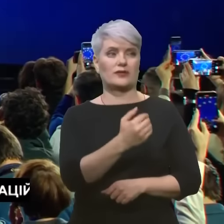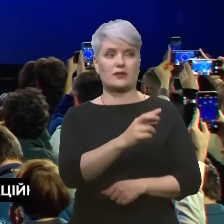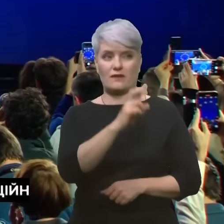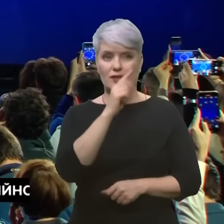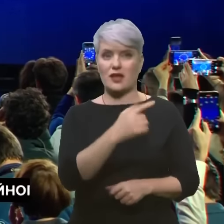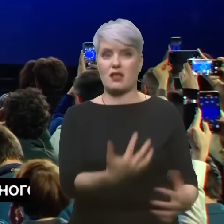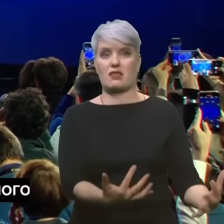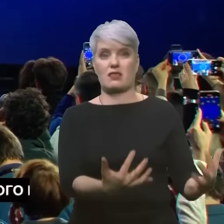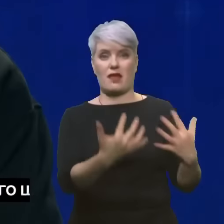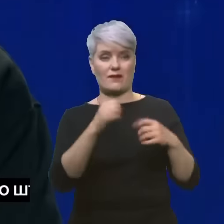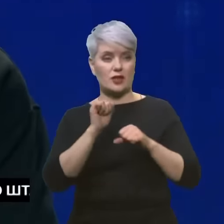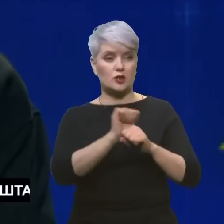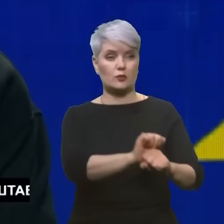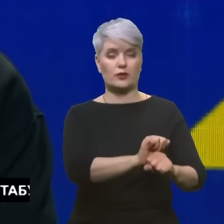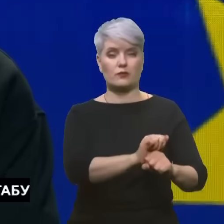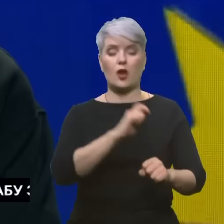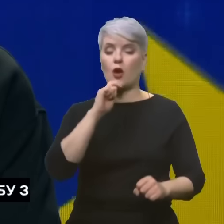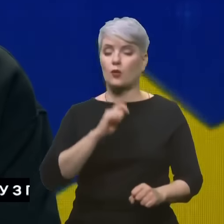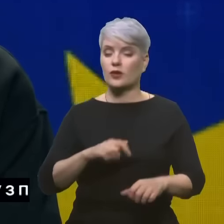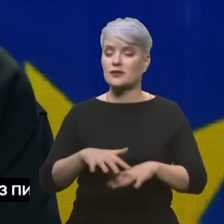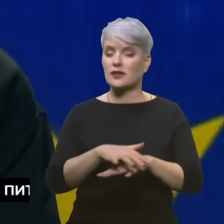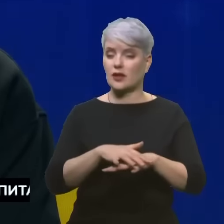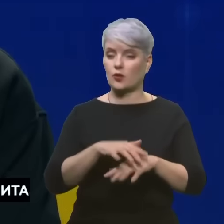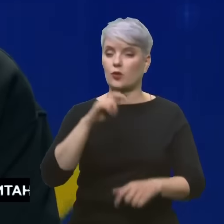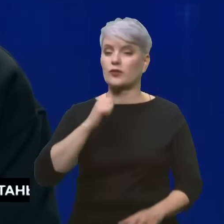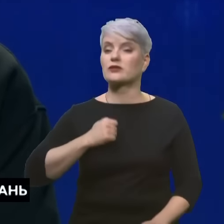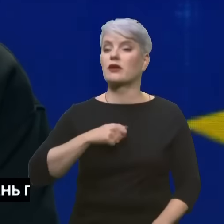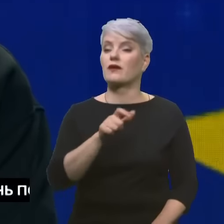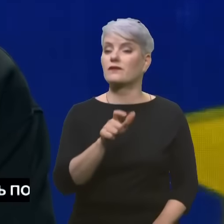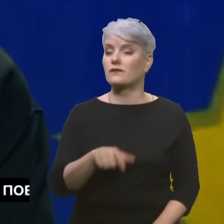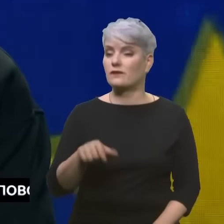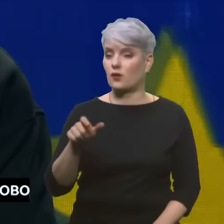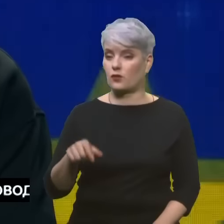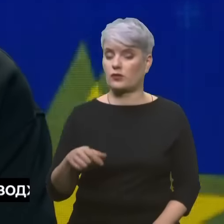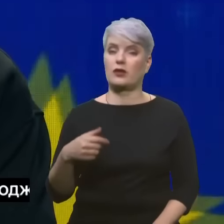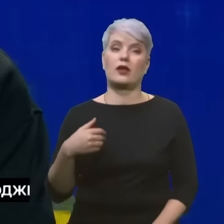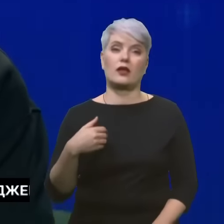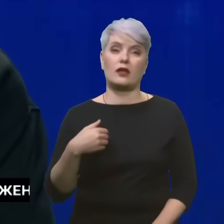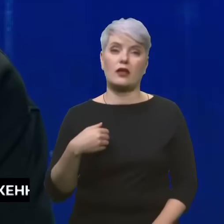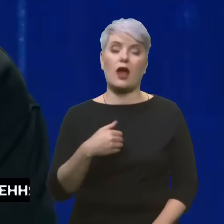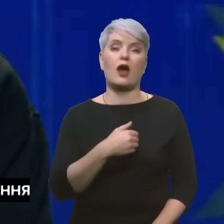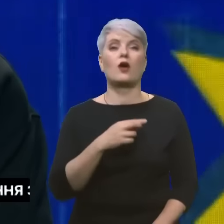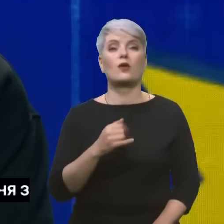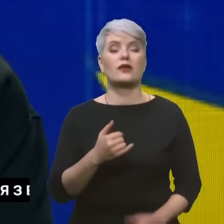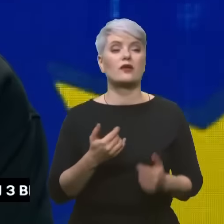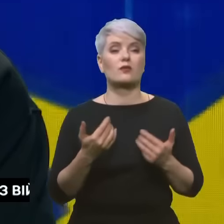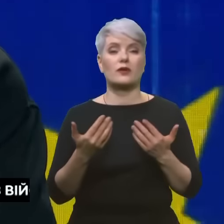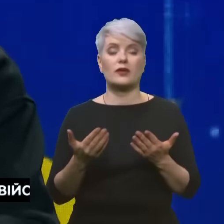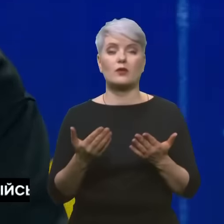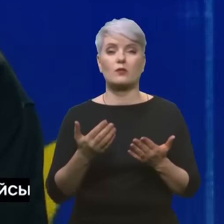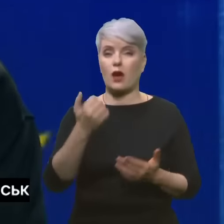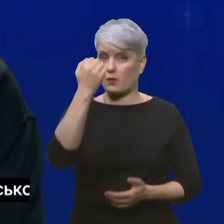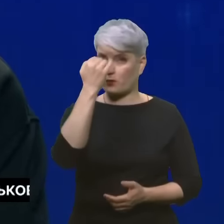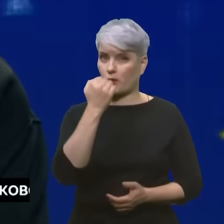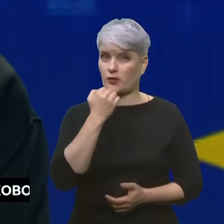зупинена українським народом, українськими воїнами. Я хотів би їм подякувати. Я думаю, що це дуже важливо зараз людям, які